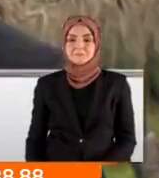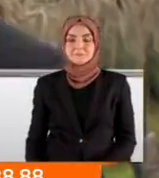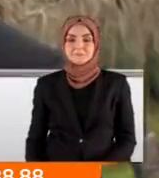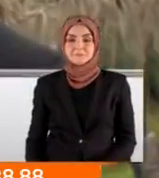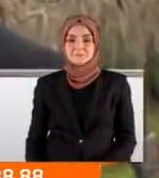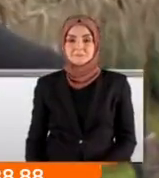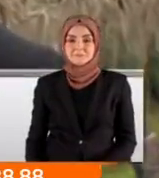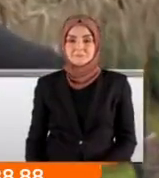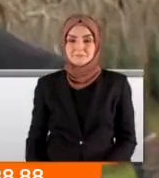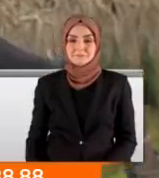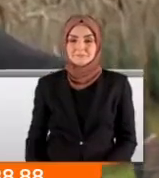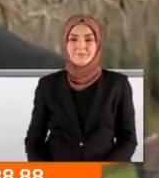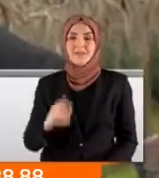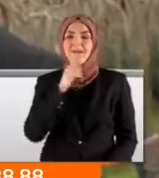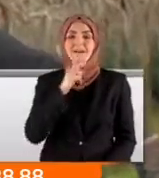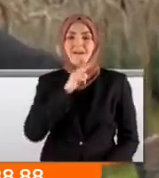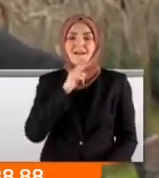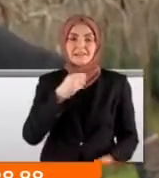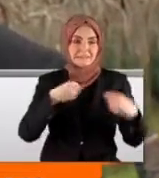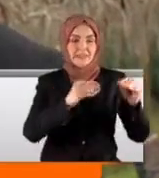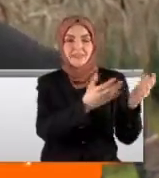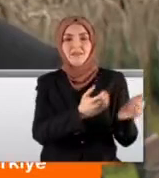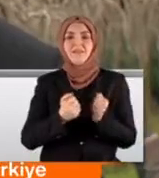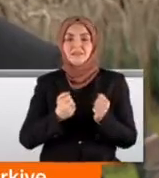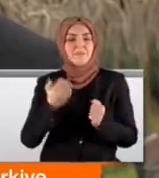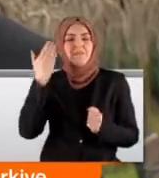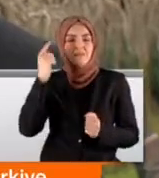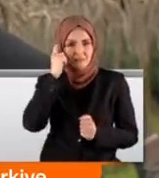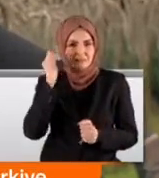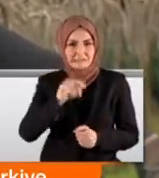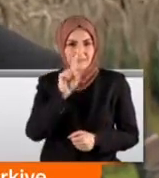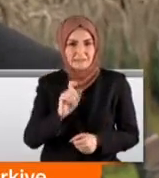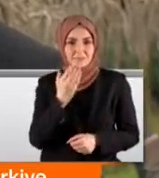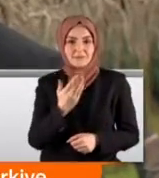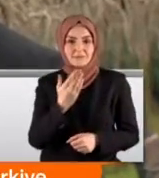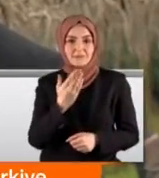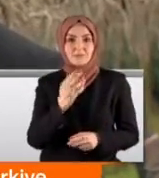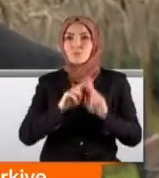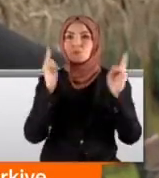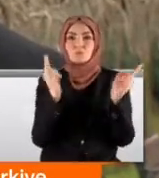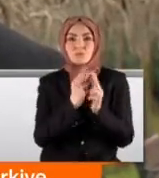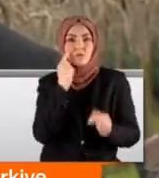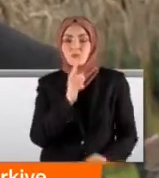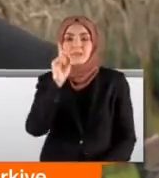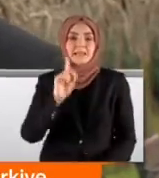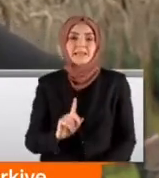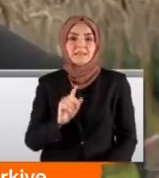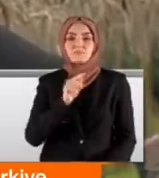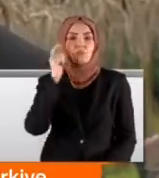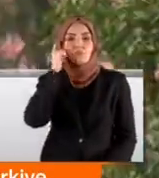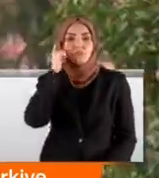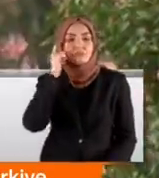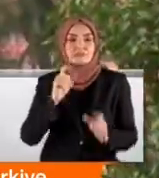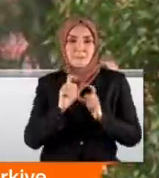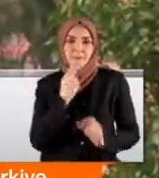önce bir kahkaha satın alacağınız aklınıza gelir miydi işin güzel bu dünyada bir ilk ve bu fikir kesinlikle Saba Tümer'in de çok